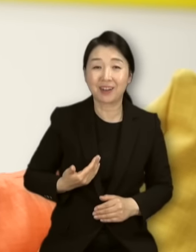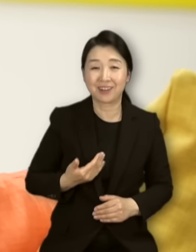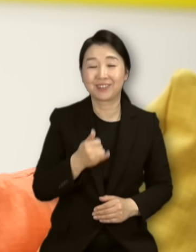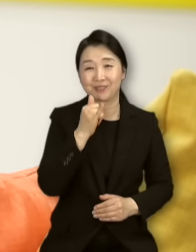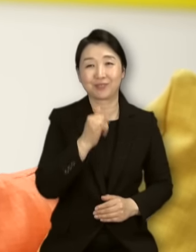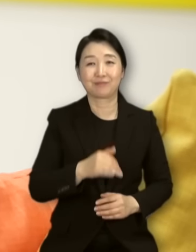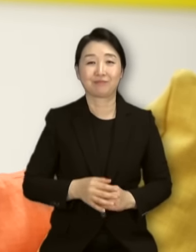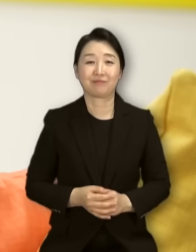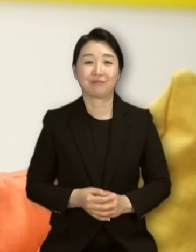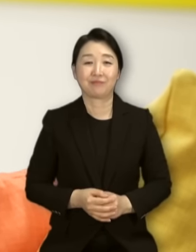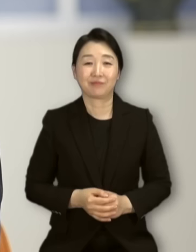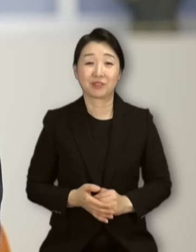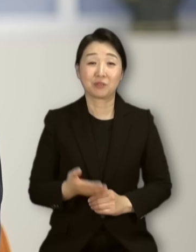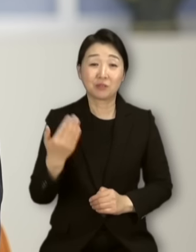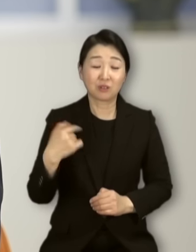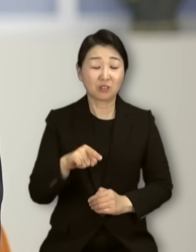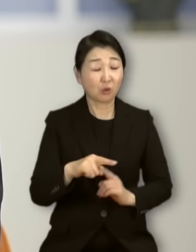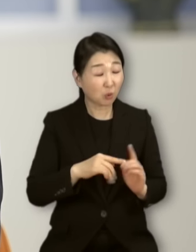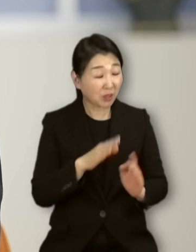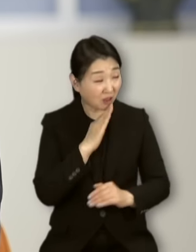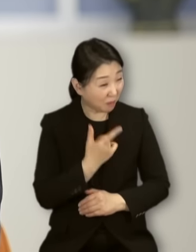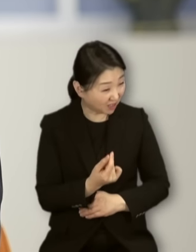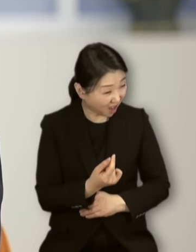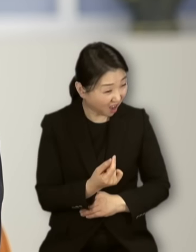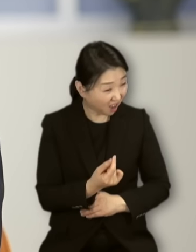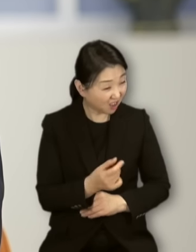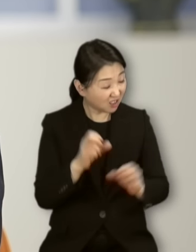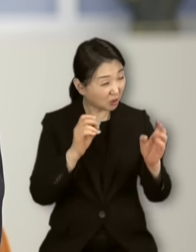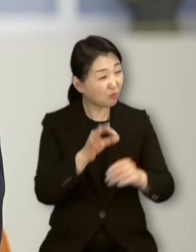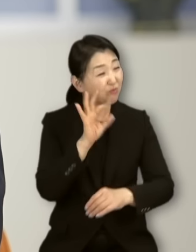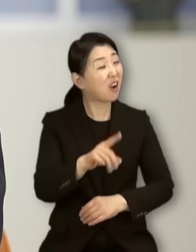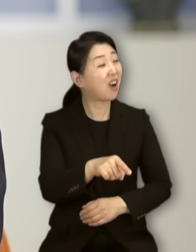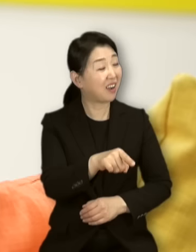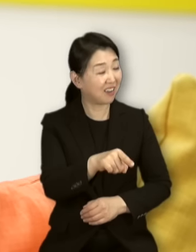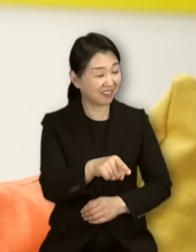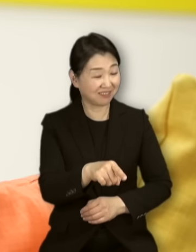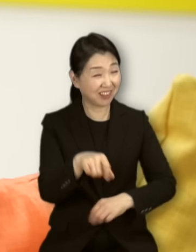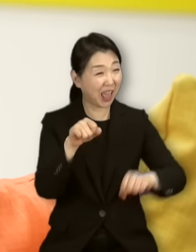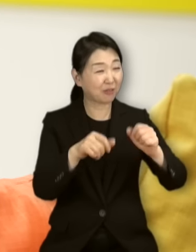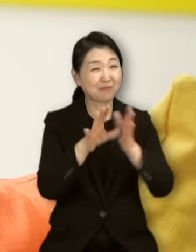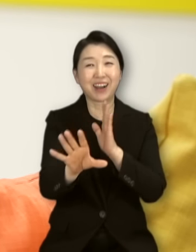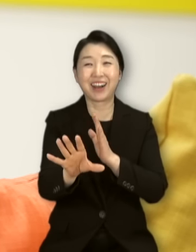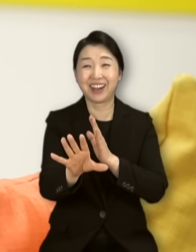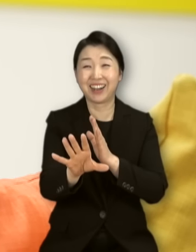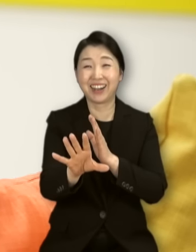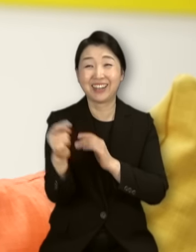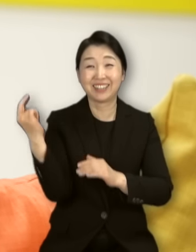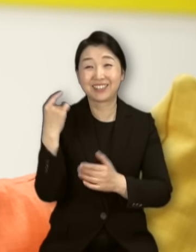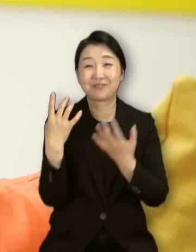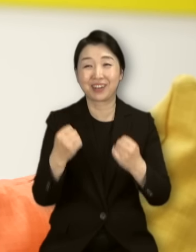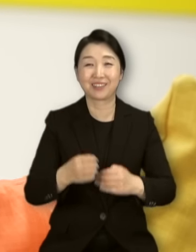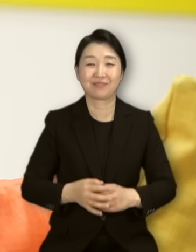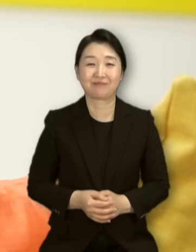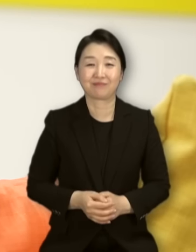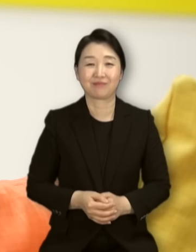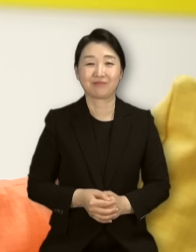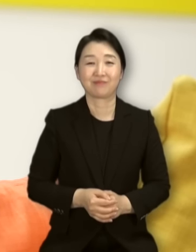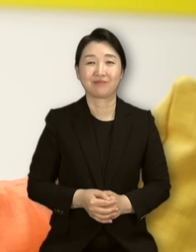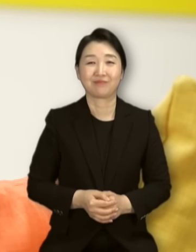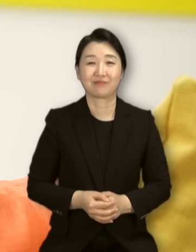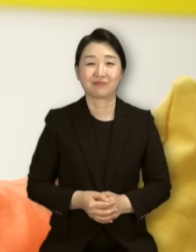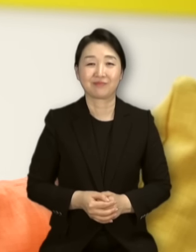많이 들었었는데 그러니까 그 전에는 좀 제 멋대로 고집도 세고 남에 대한 배려도